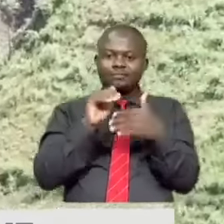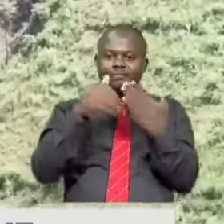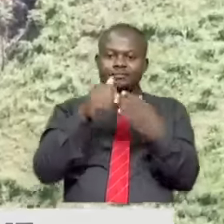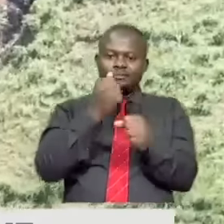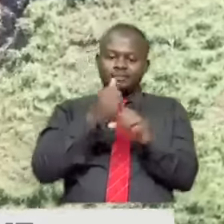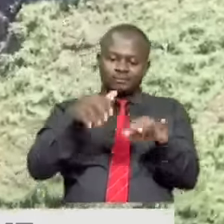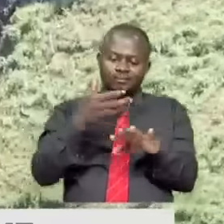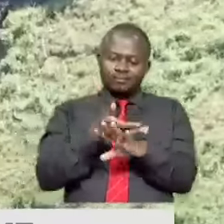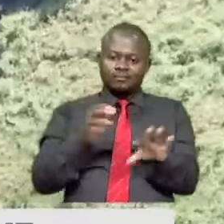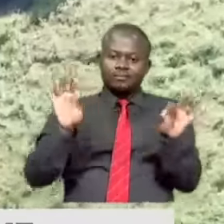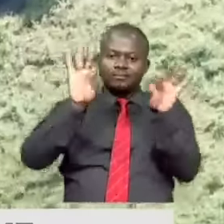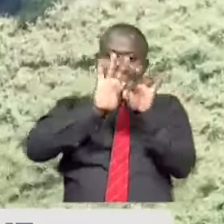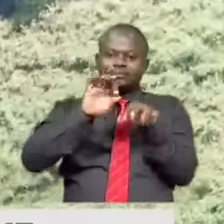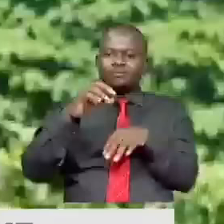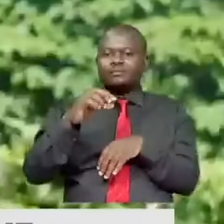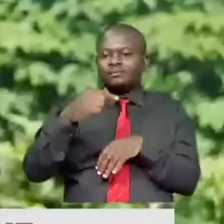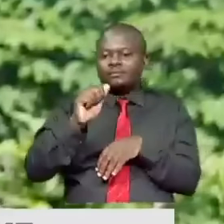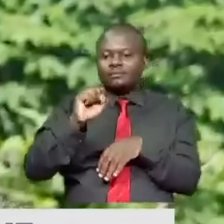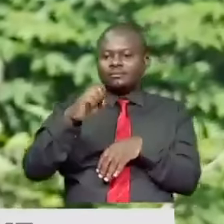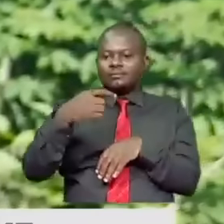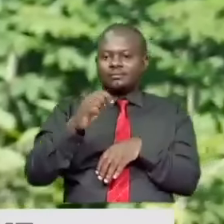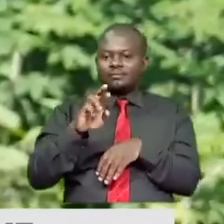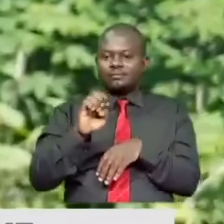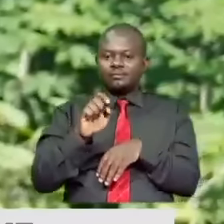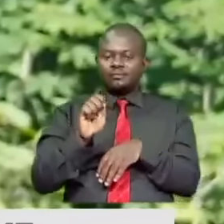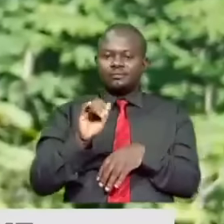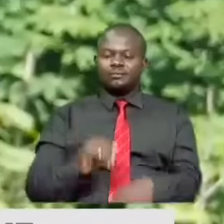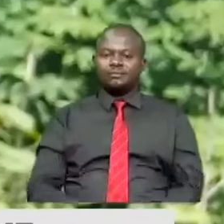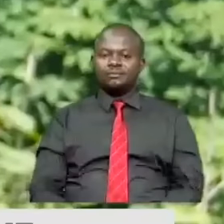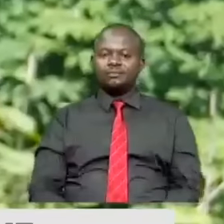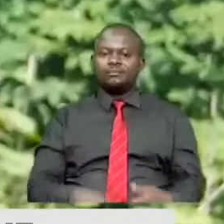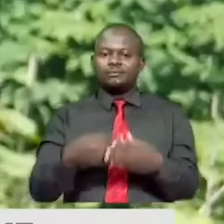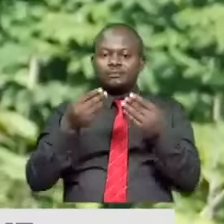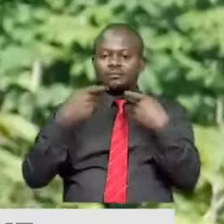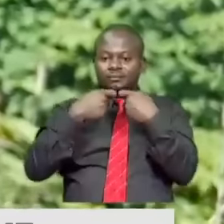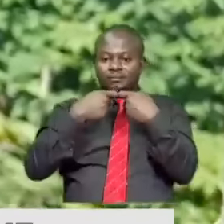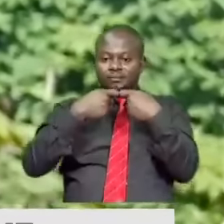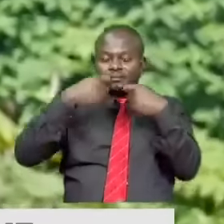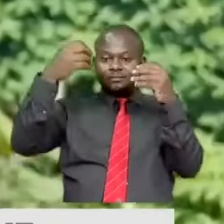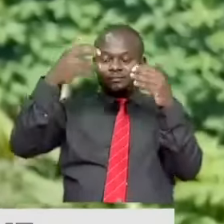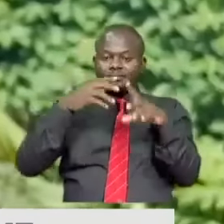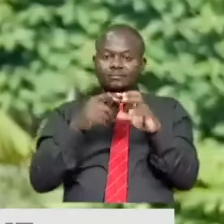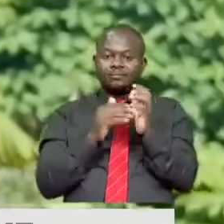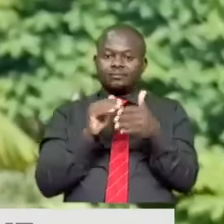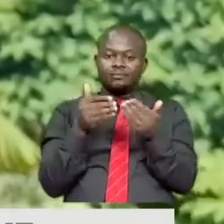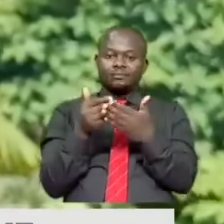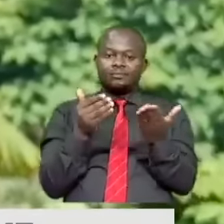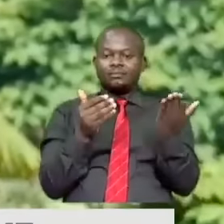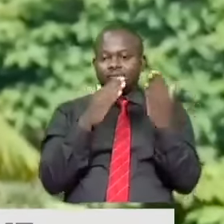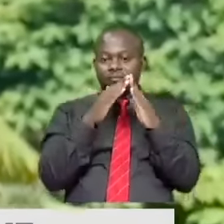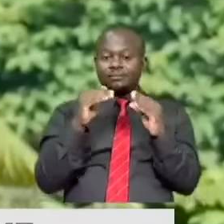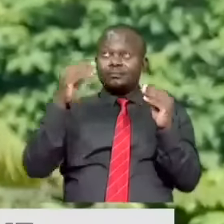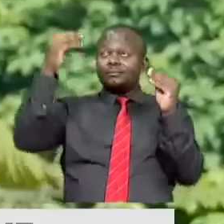n'ubucukuzi bw'amabuye y'agaciro ya Gasegereti. Ni iterambere ryiza, mwaduhaye amashanyarazi, ntiduhumburire ubu turi